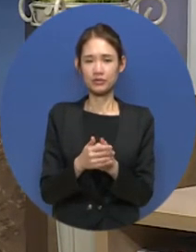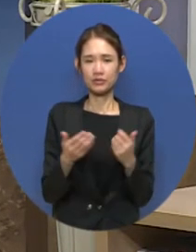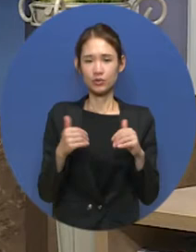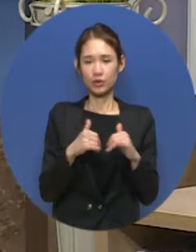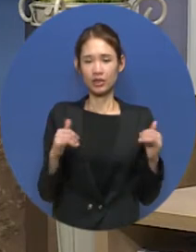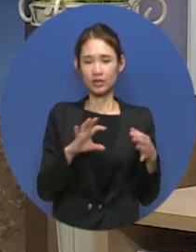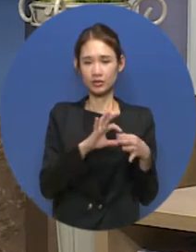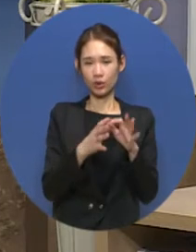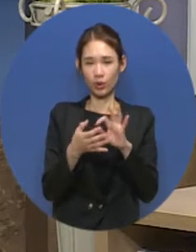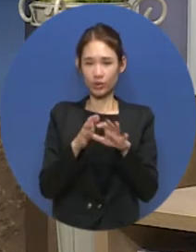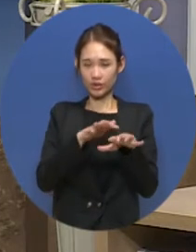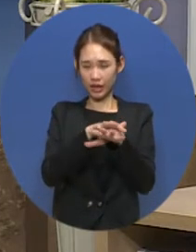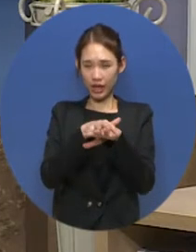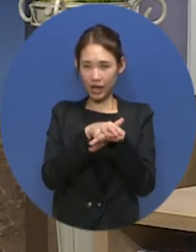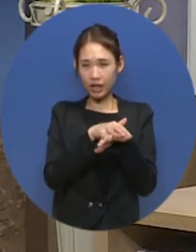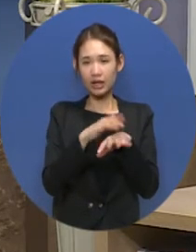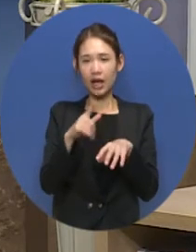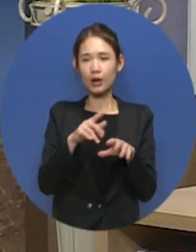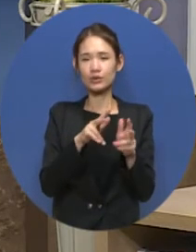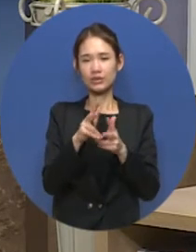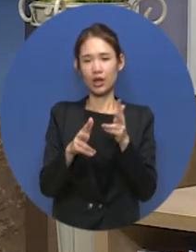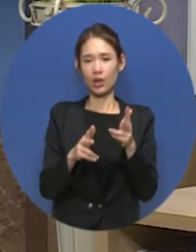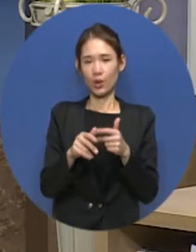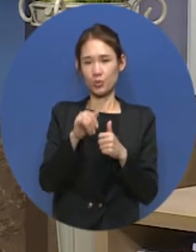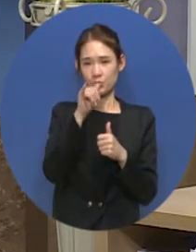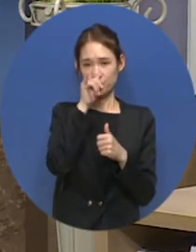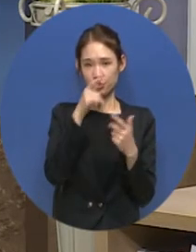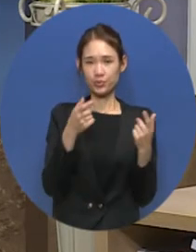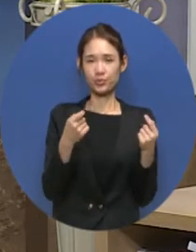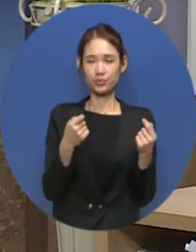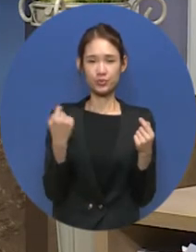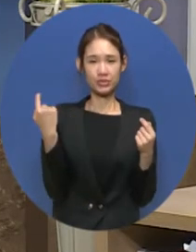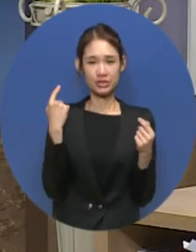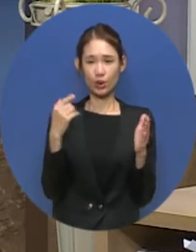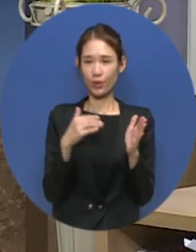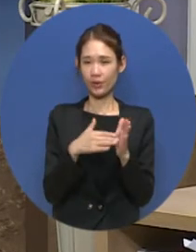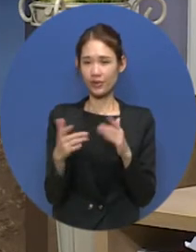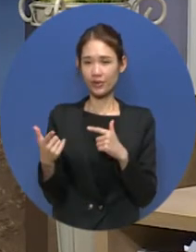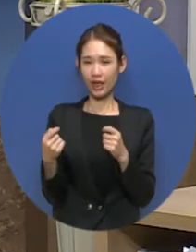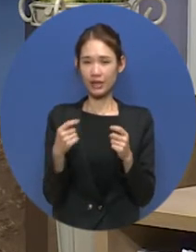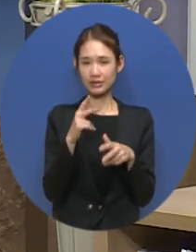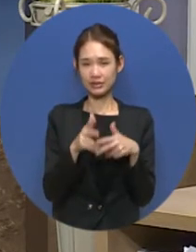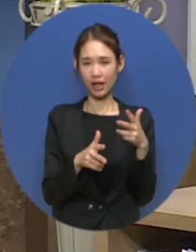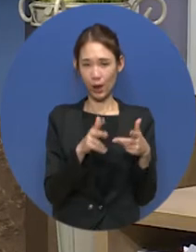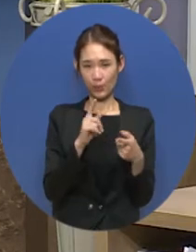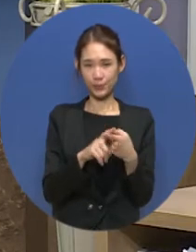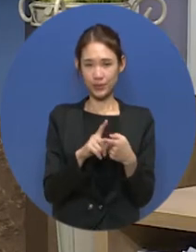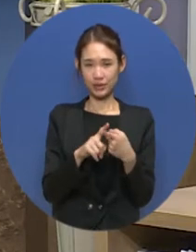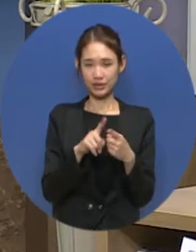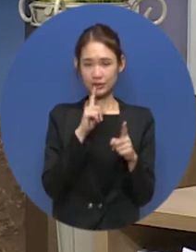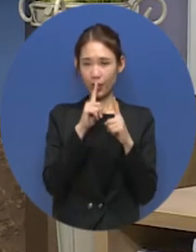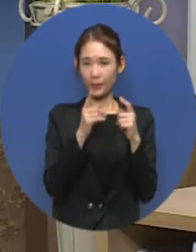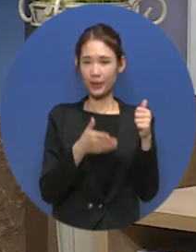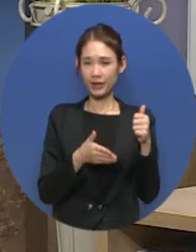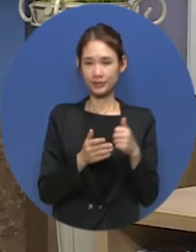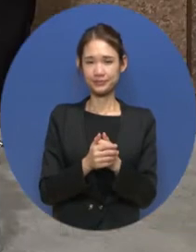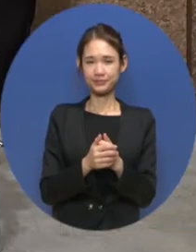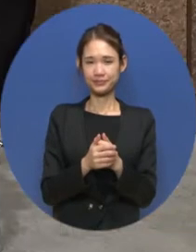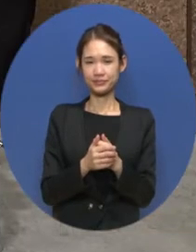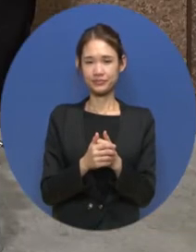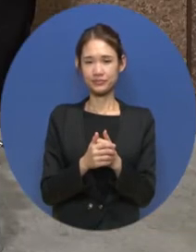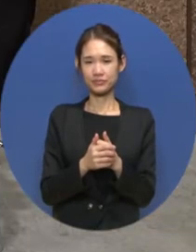간의 네트워크를 강화하는 사업도 하고 계신 것으로 알고 있는데요. 이 사업에 대해서 또 말씀 부탁드리겠습니다.